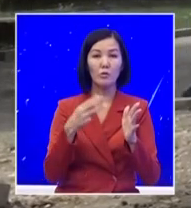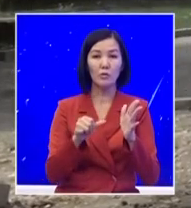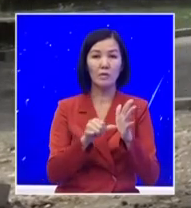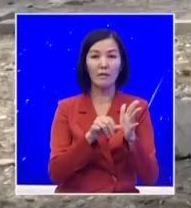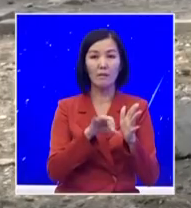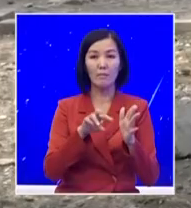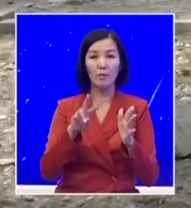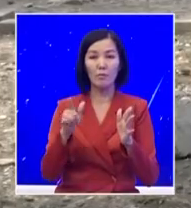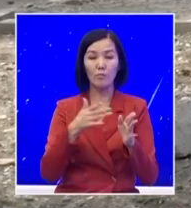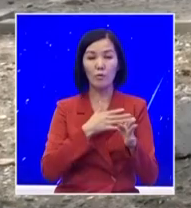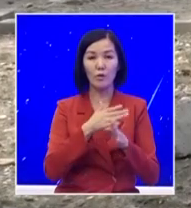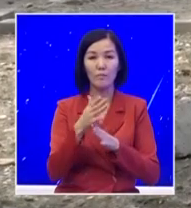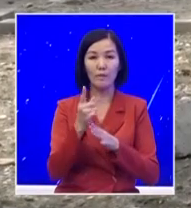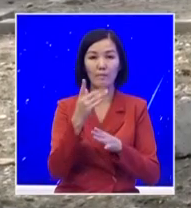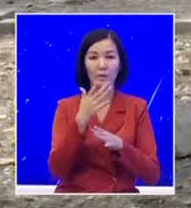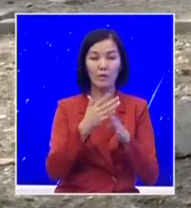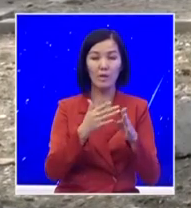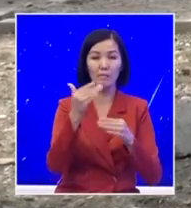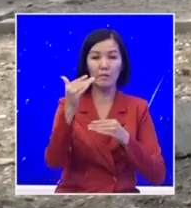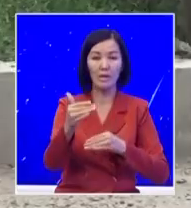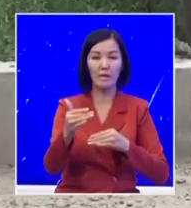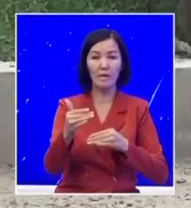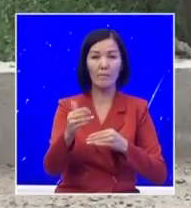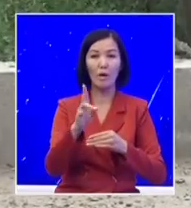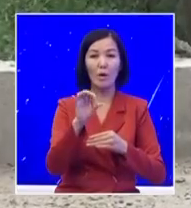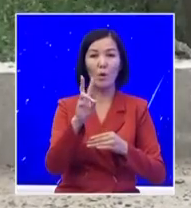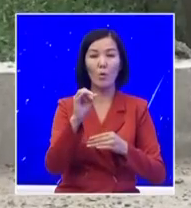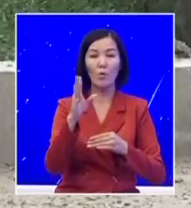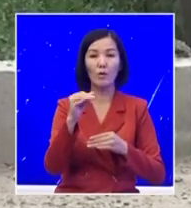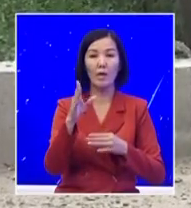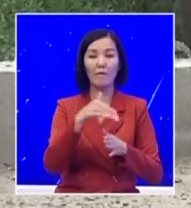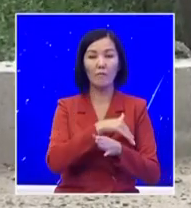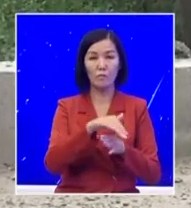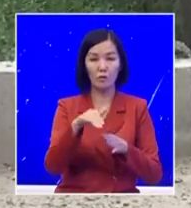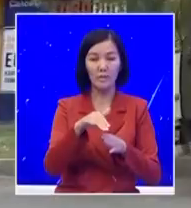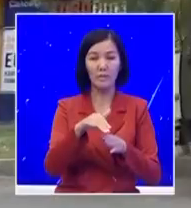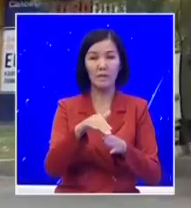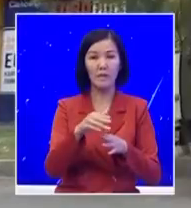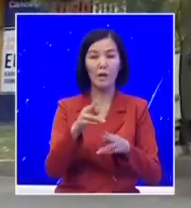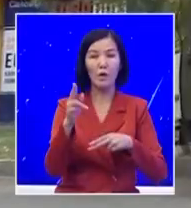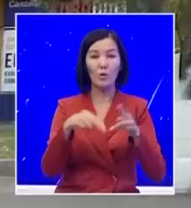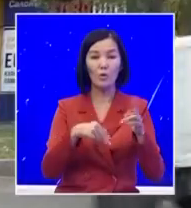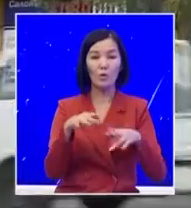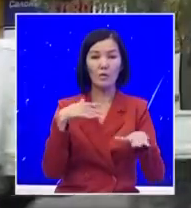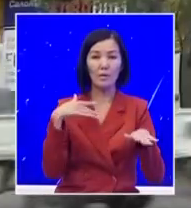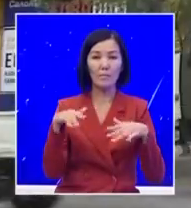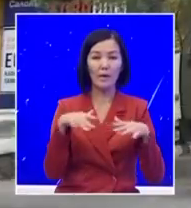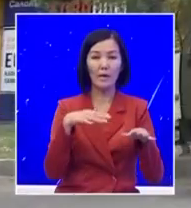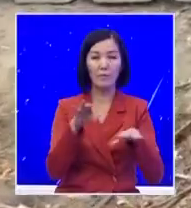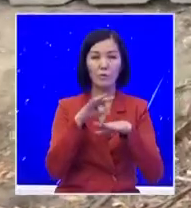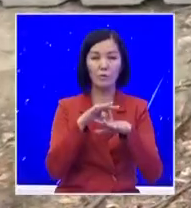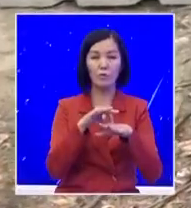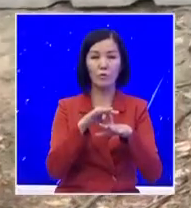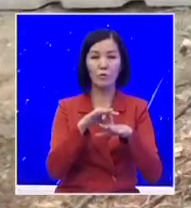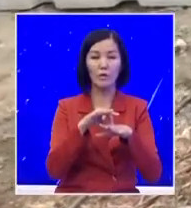миллион бөлініпті. Оның 1,5 шақырымы дәл осы Қонаев көшесіне тиесілі. Мұндағы құрылыстың баяу жүруінің себебін